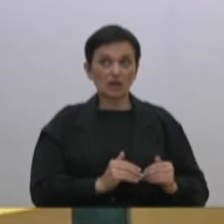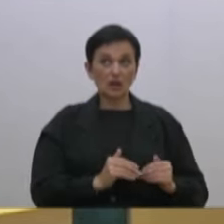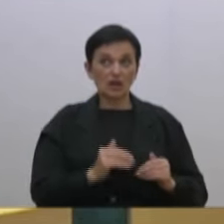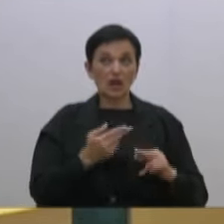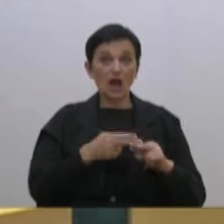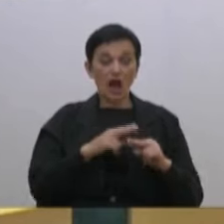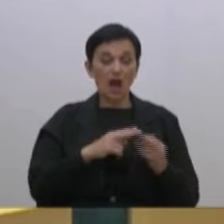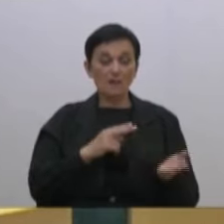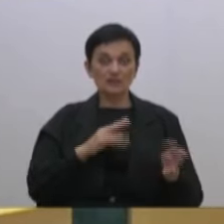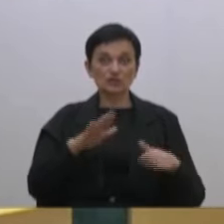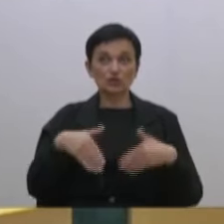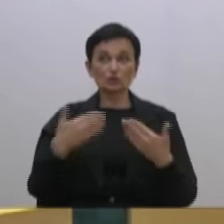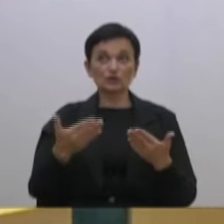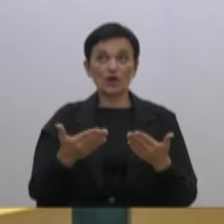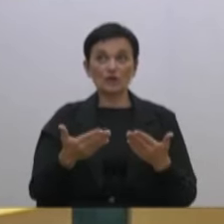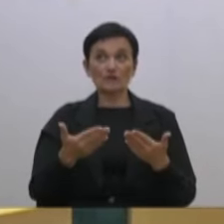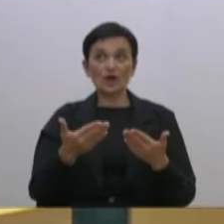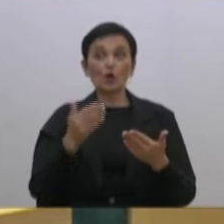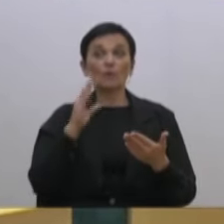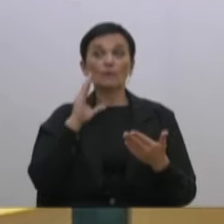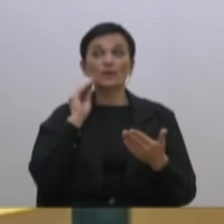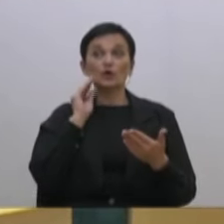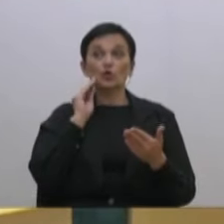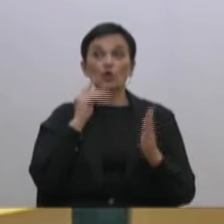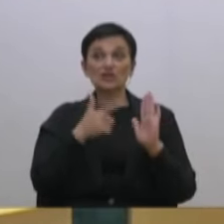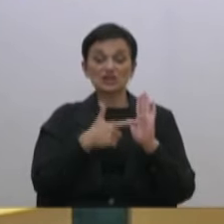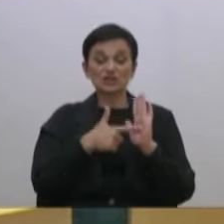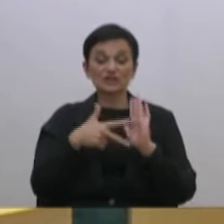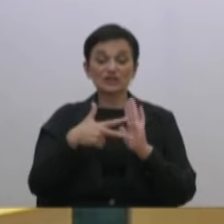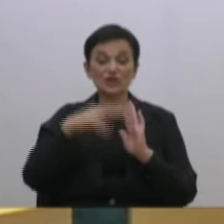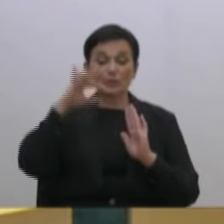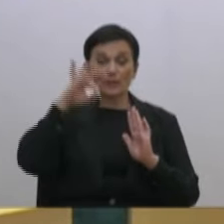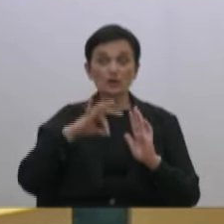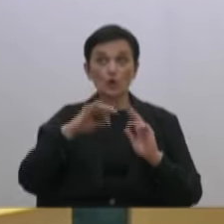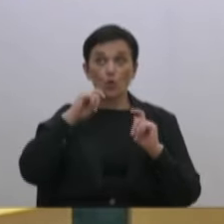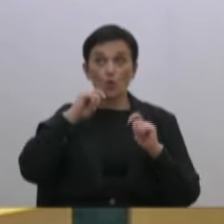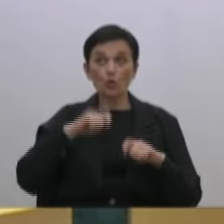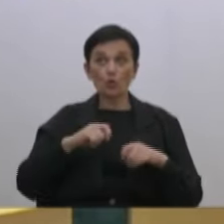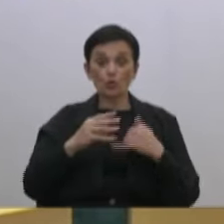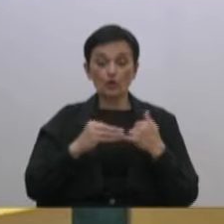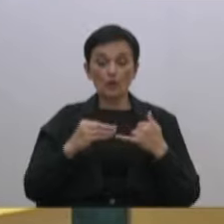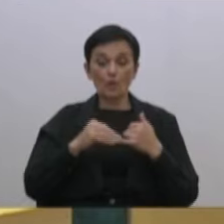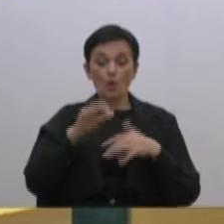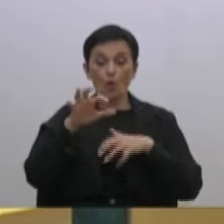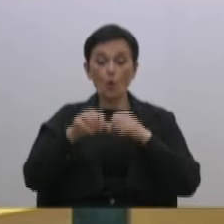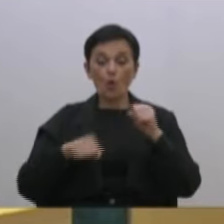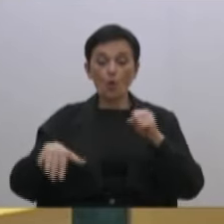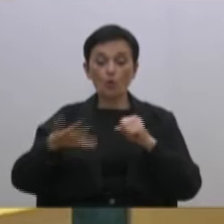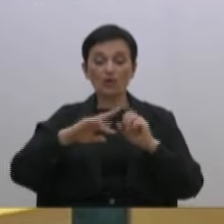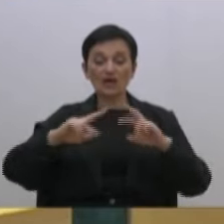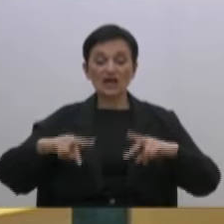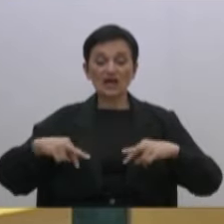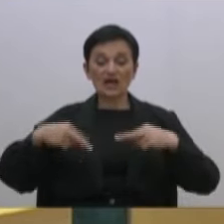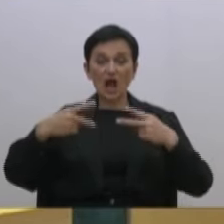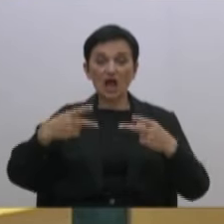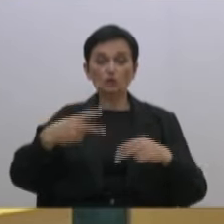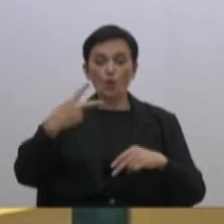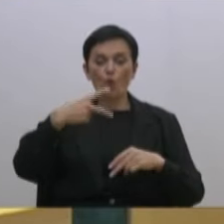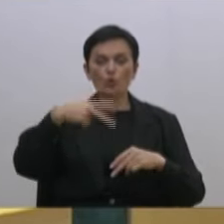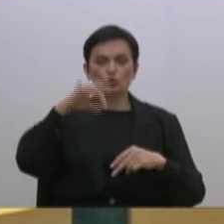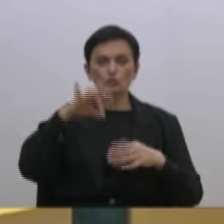აი ამას გთავაზობენ. ეს უნდა მი, როცა 7-8% უკრაინის ოკუპირებული ტერიტორიებისა გადაიქცა 20%-ზე